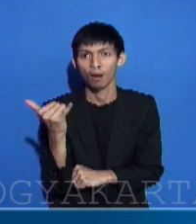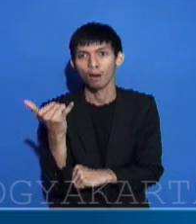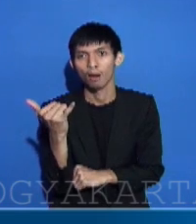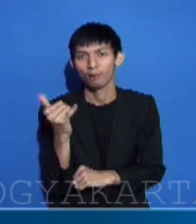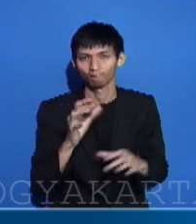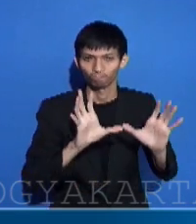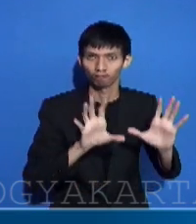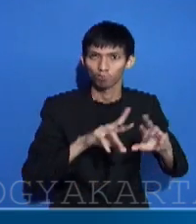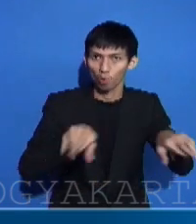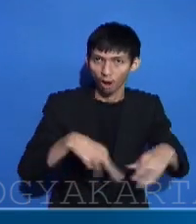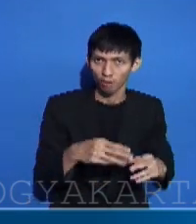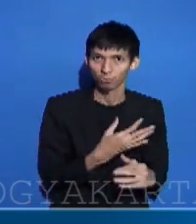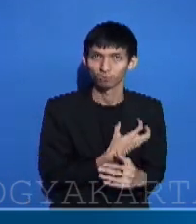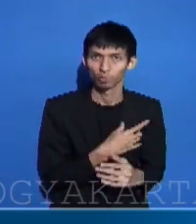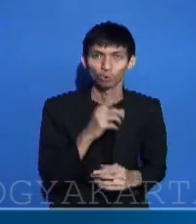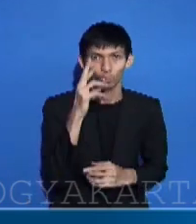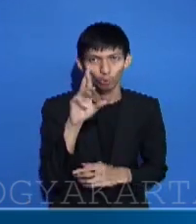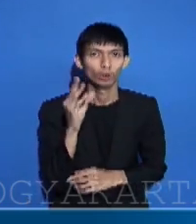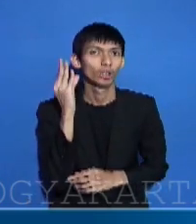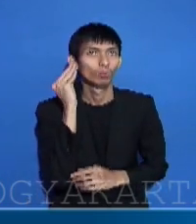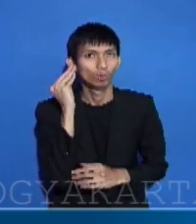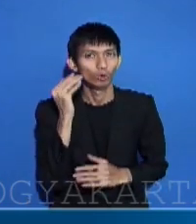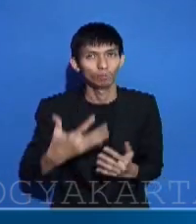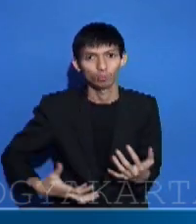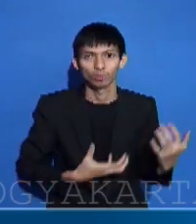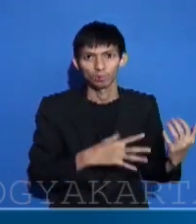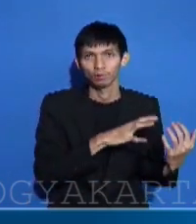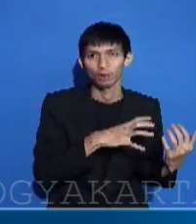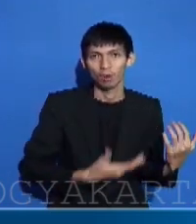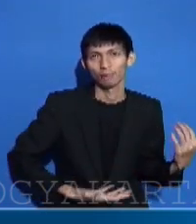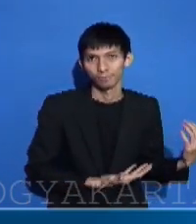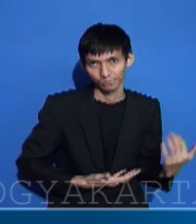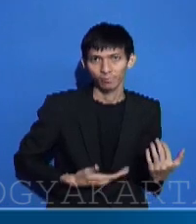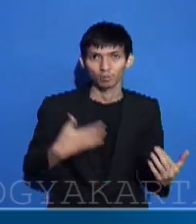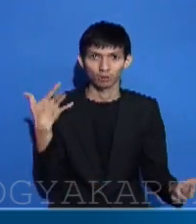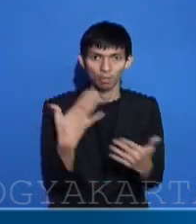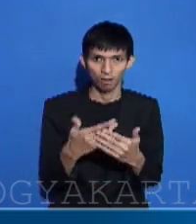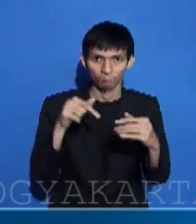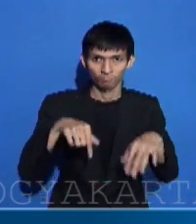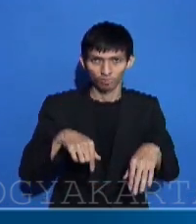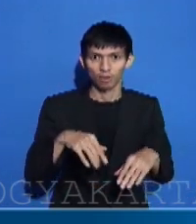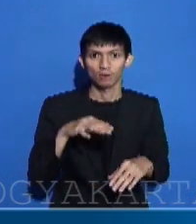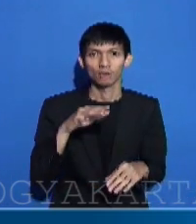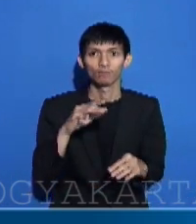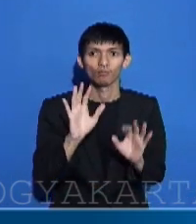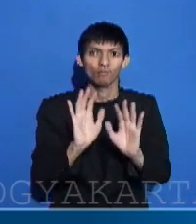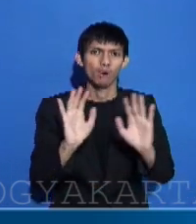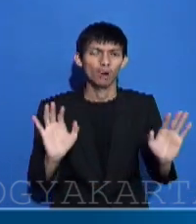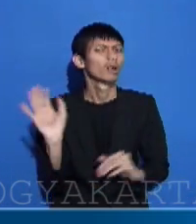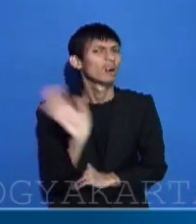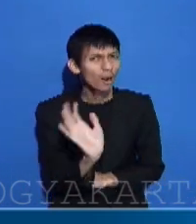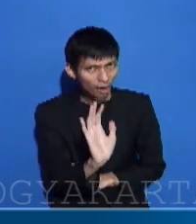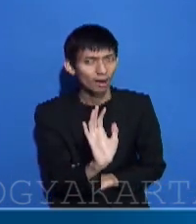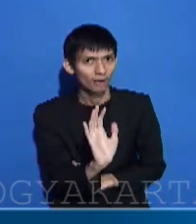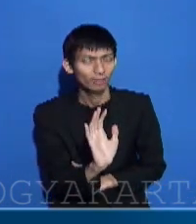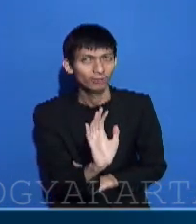bilik portable bagi ibu yang akan menyusui bayinya, di mana saat ini tidak banyak fasilitas umum khususnya di tempat terbuka yang menyediakan bilik